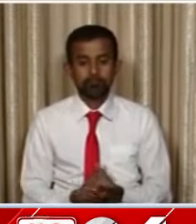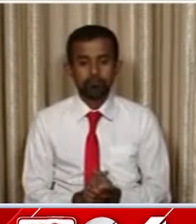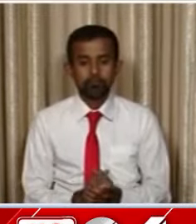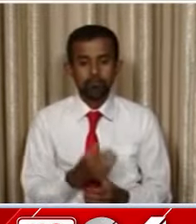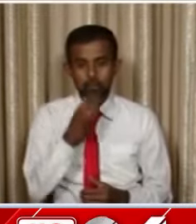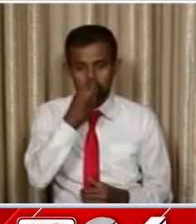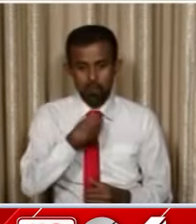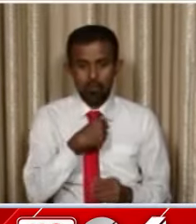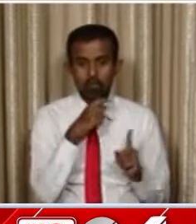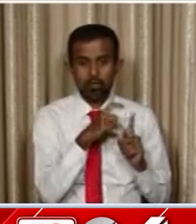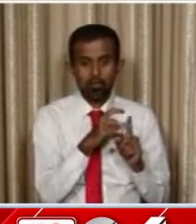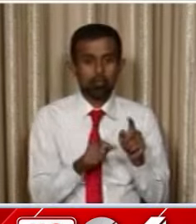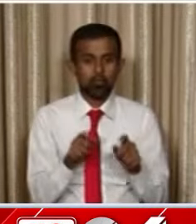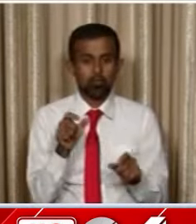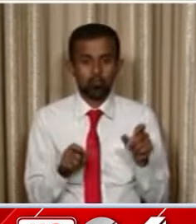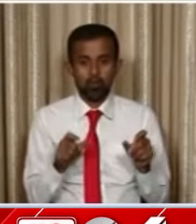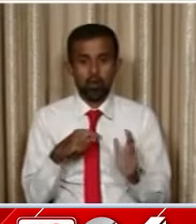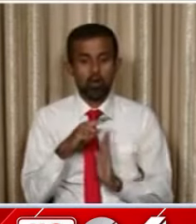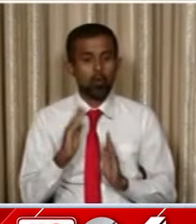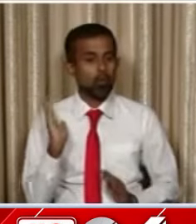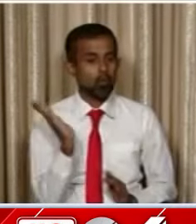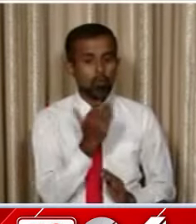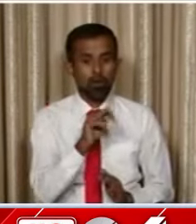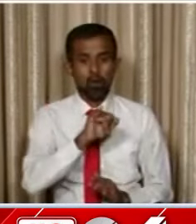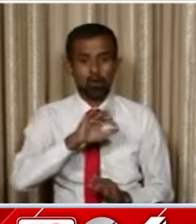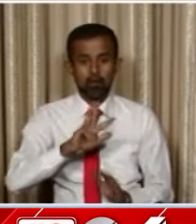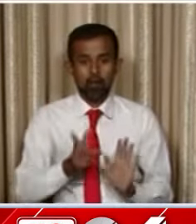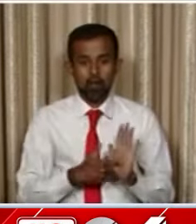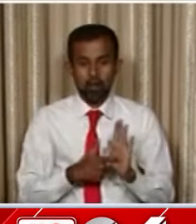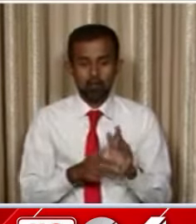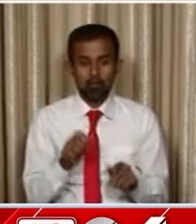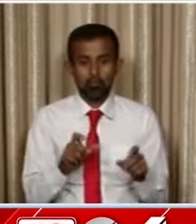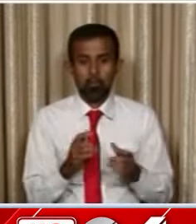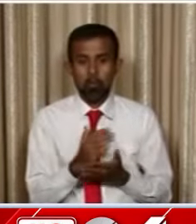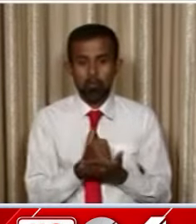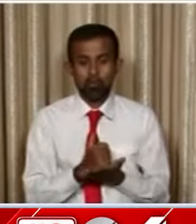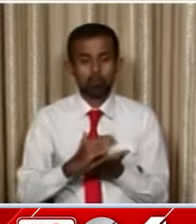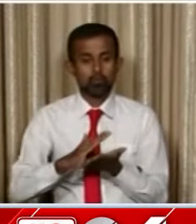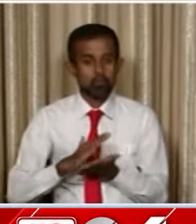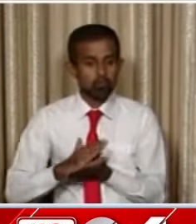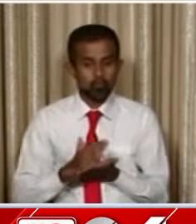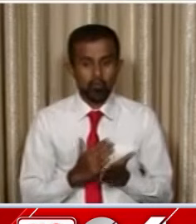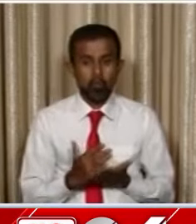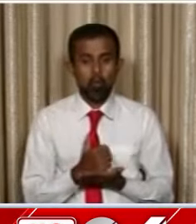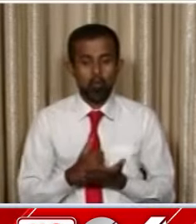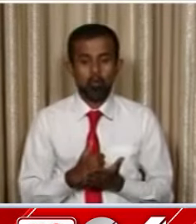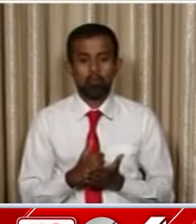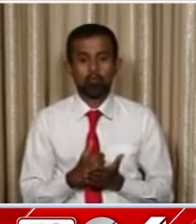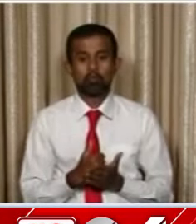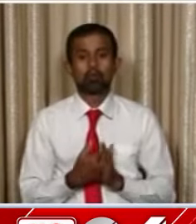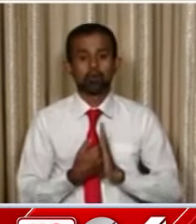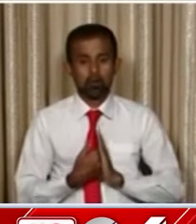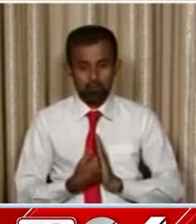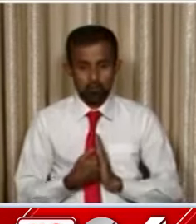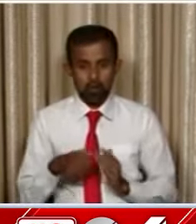මාතර දිස්ත්‍රික්කයේ ජනතාවටද රට පුරා සිට 69,00,000 ජනවරටමද දායක වූ ජනතාව ගෞරවයෙන් වශයෙන් මම